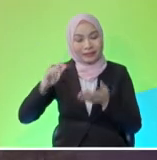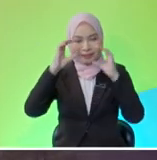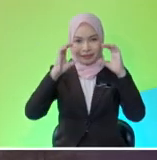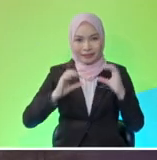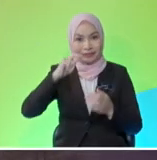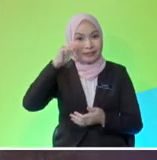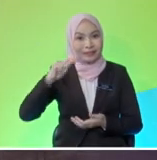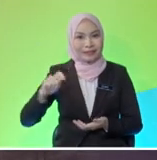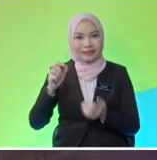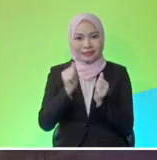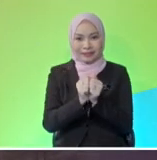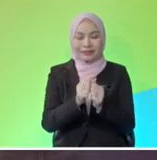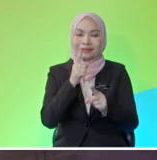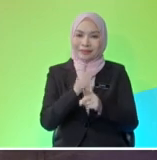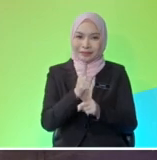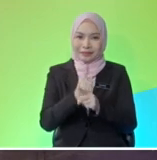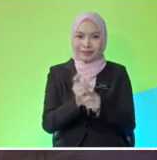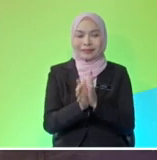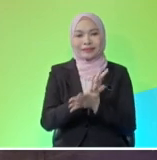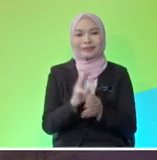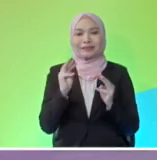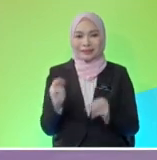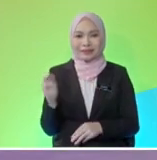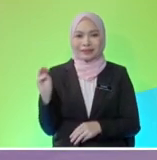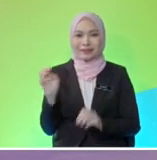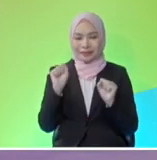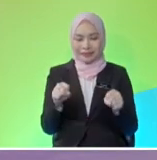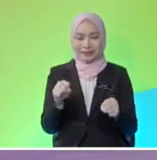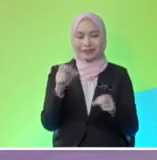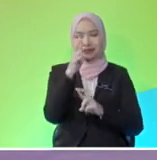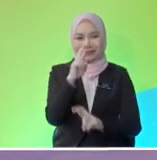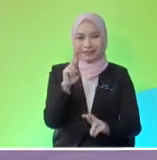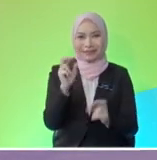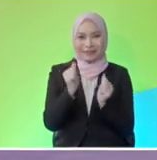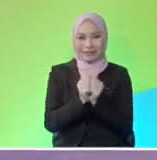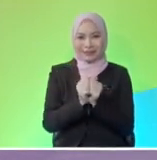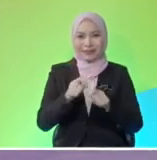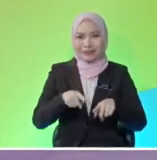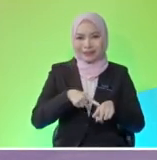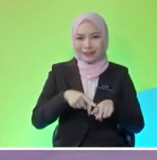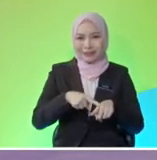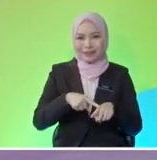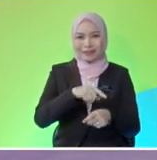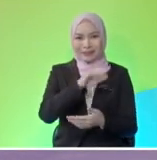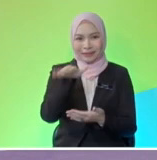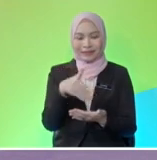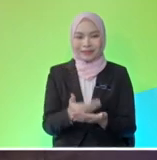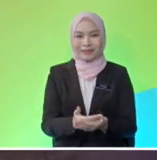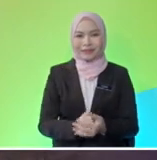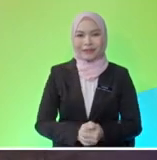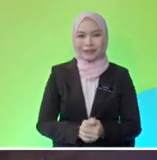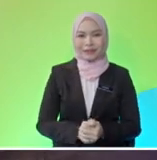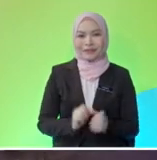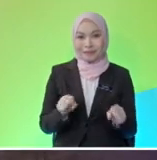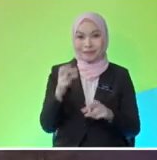murid-murid boleh siap sedia dengan jari-jari anda. Kalau tak cukup, pakai jari kaki sekali. Okey, baik cikgu. Boleh kita mulakan pembelajaran kita? Baiklah, terima